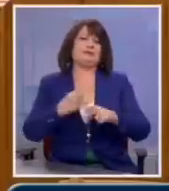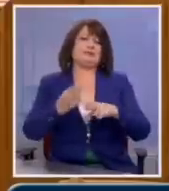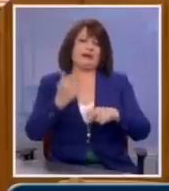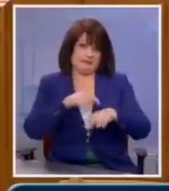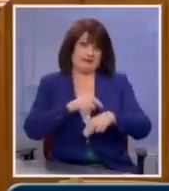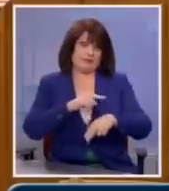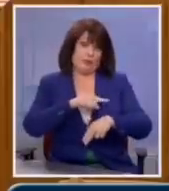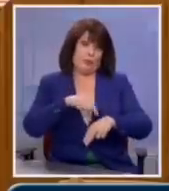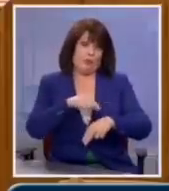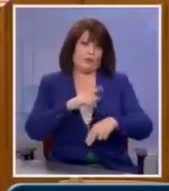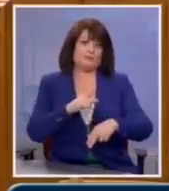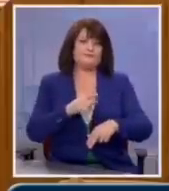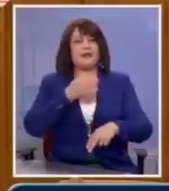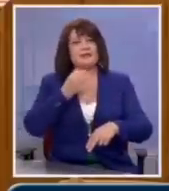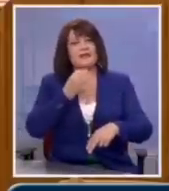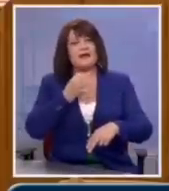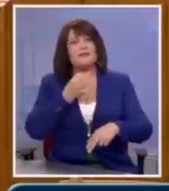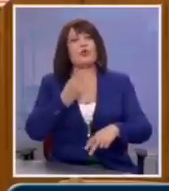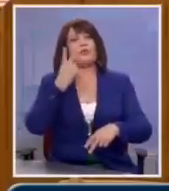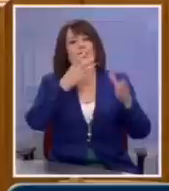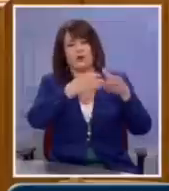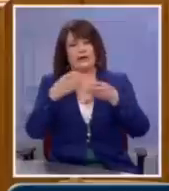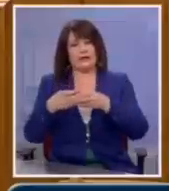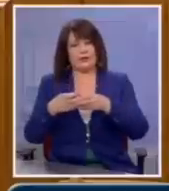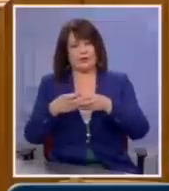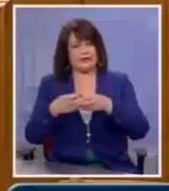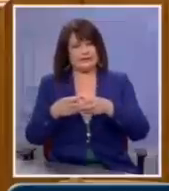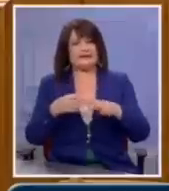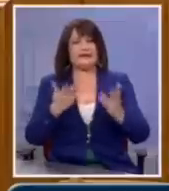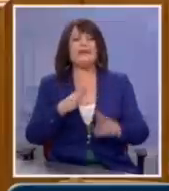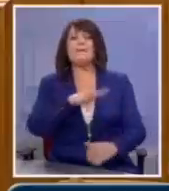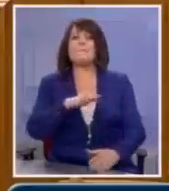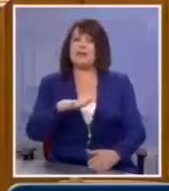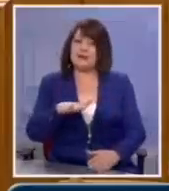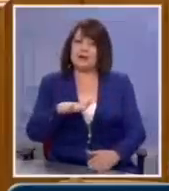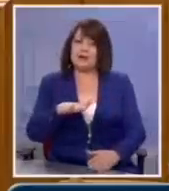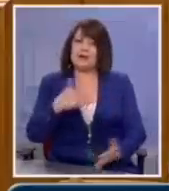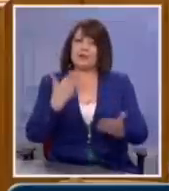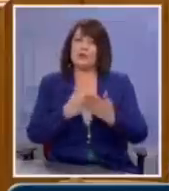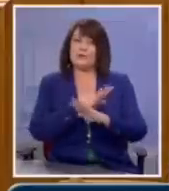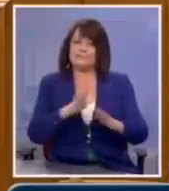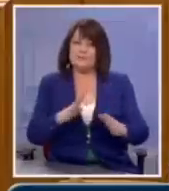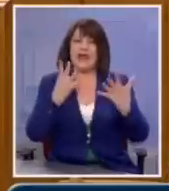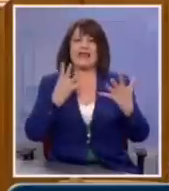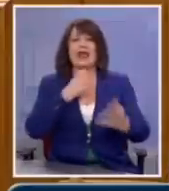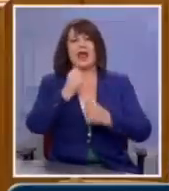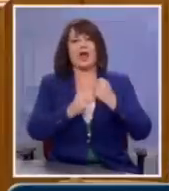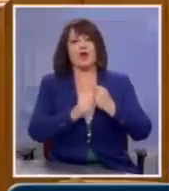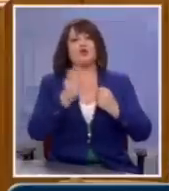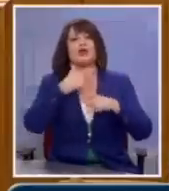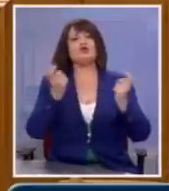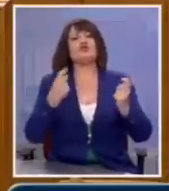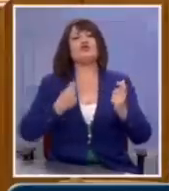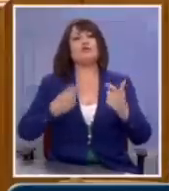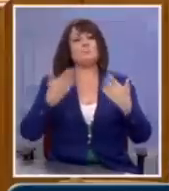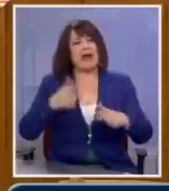σημασία. Δεν θα μιλήσω για τις άλλες δύο κατηγορίες, δηλαδή των παιδιών που τέλειωσαν την εννιαετή εκπαίδευση και το